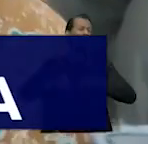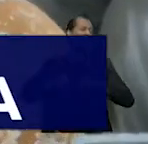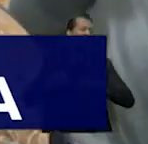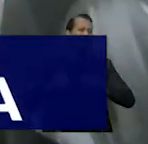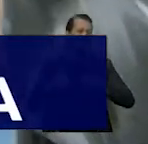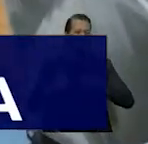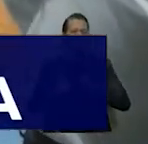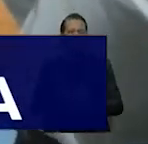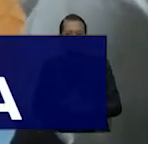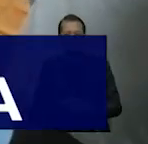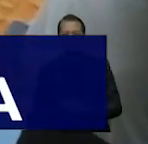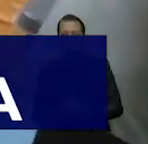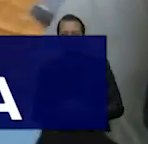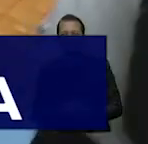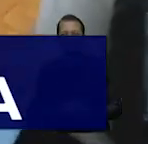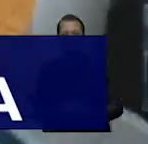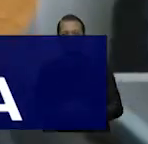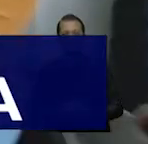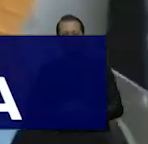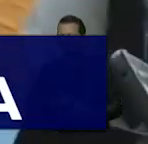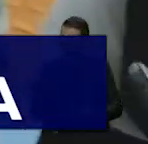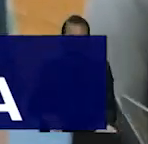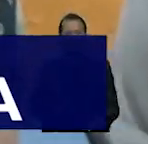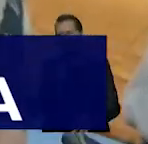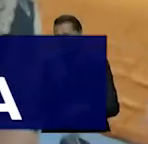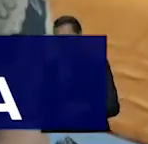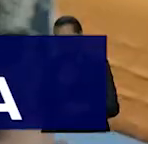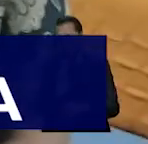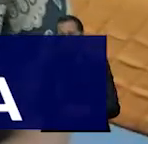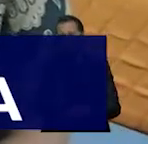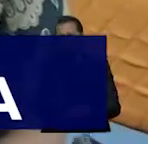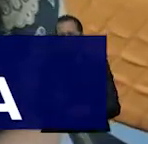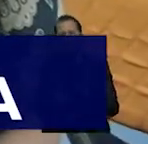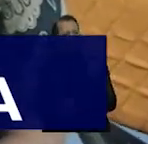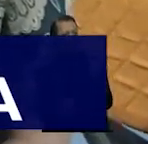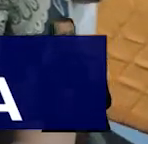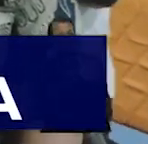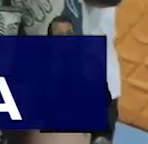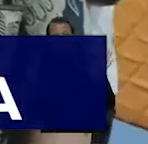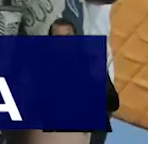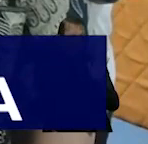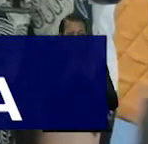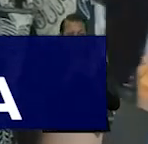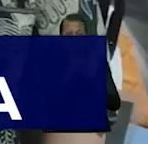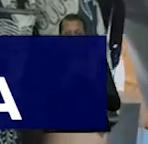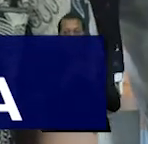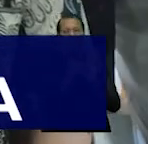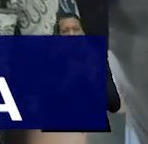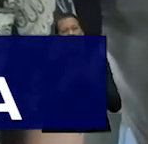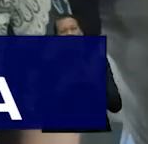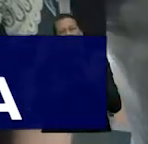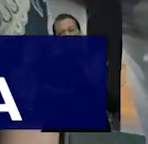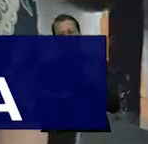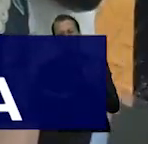untuk membuat hal seperti itu apalagi mengatasnamakan satu kota dengan dia membuka membuka aibnya orang